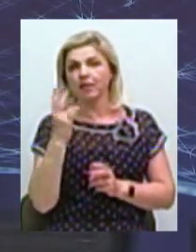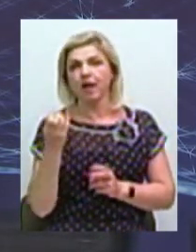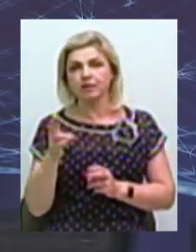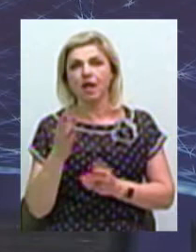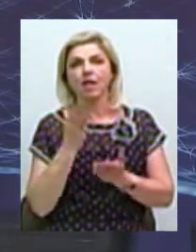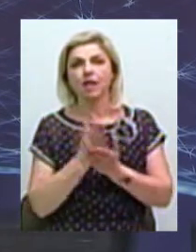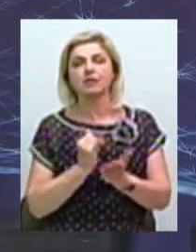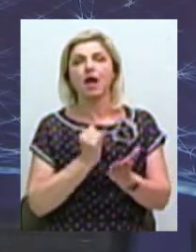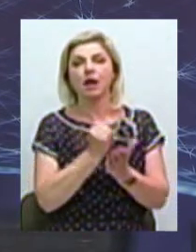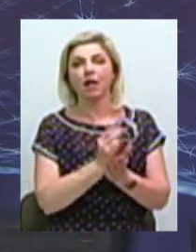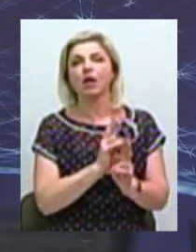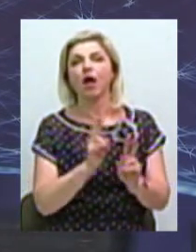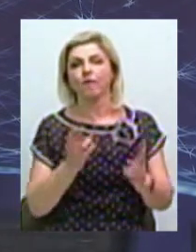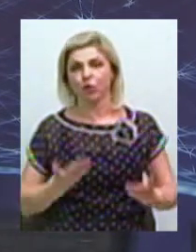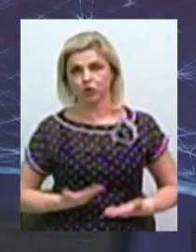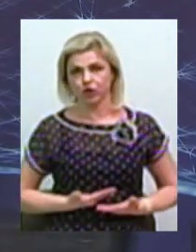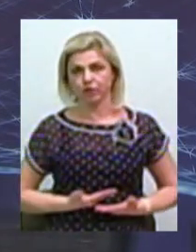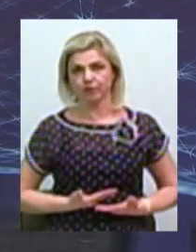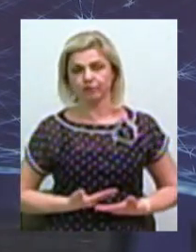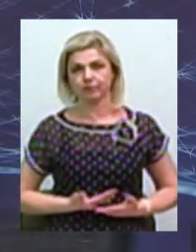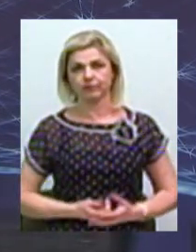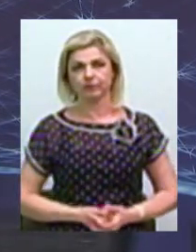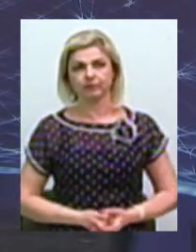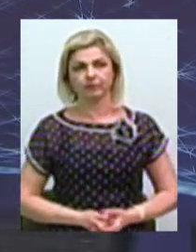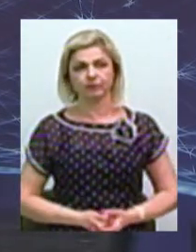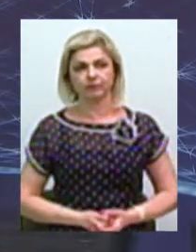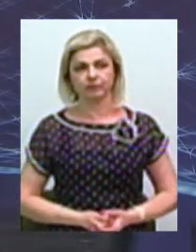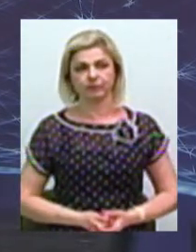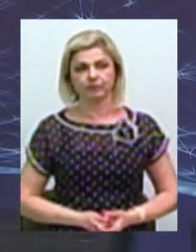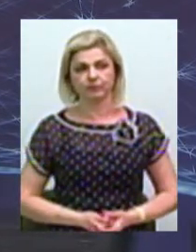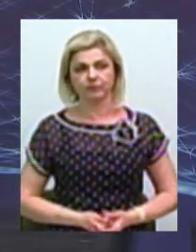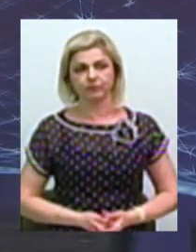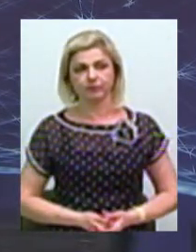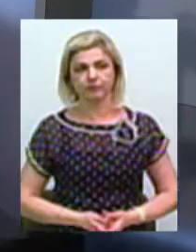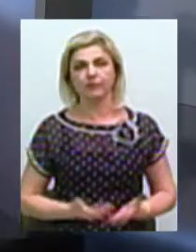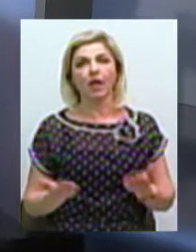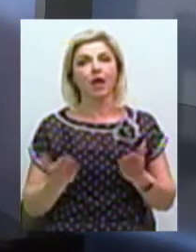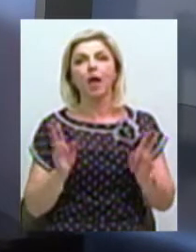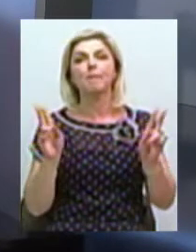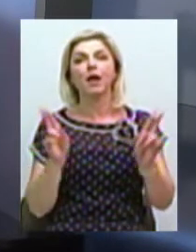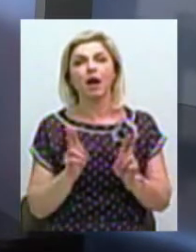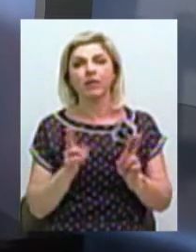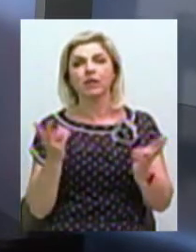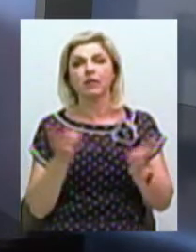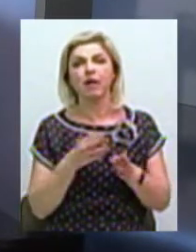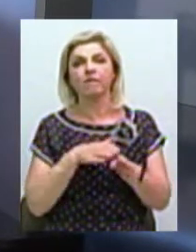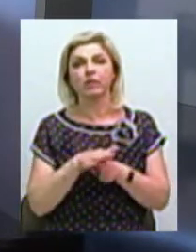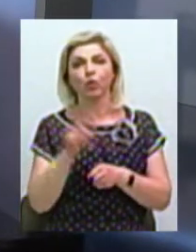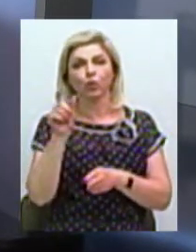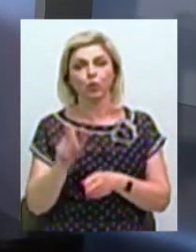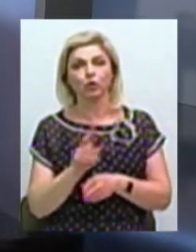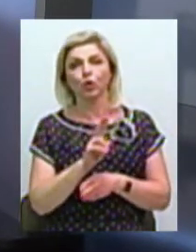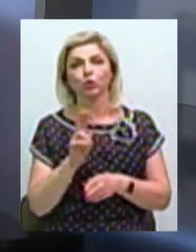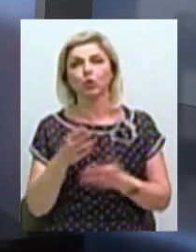жить, есть ради кого, там, и поддержка важна, конечно. А яких правил треба дотримуватись людині, яка